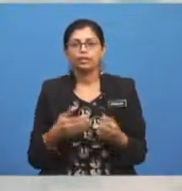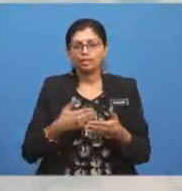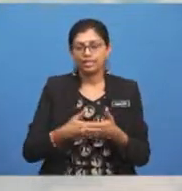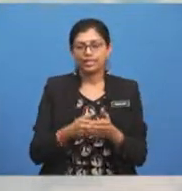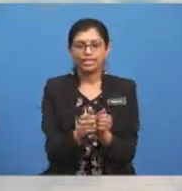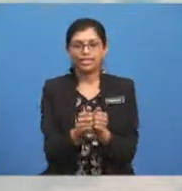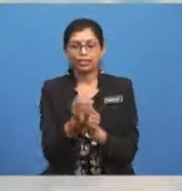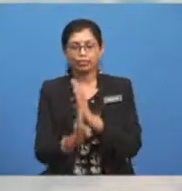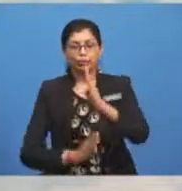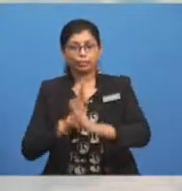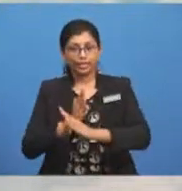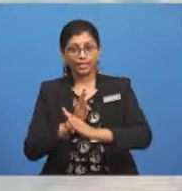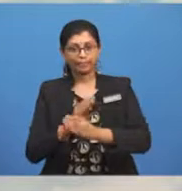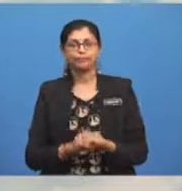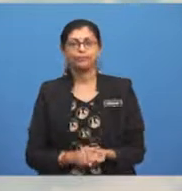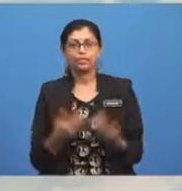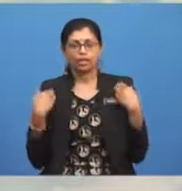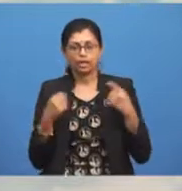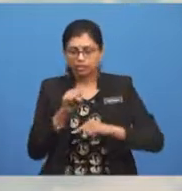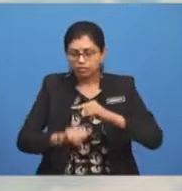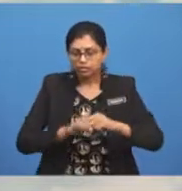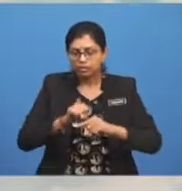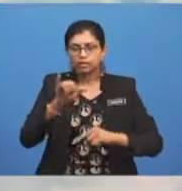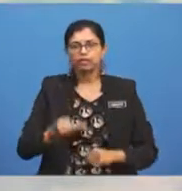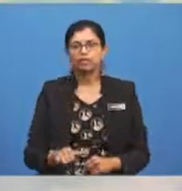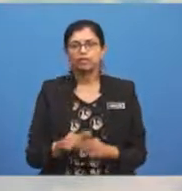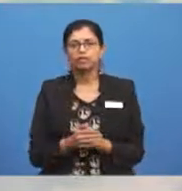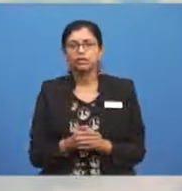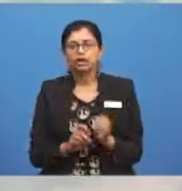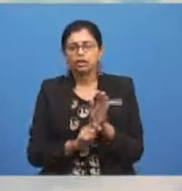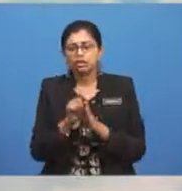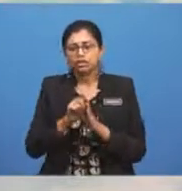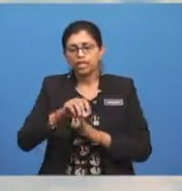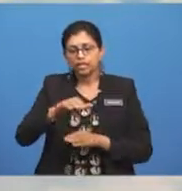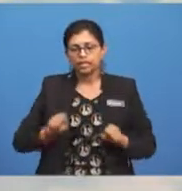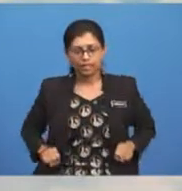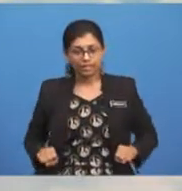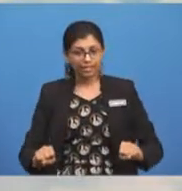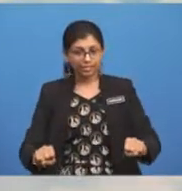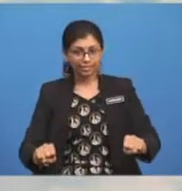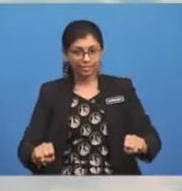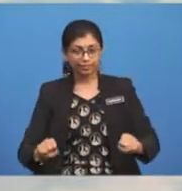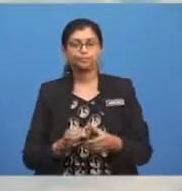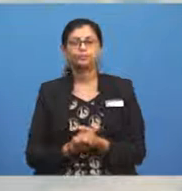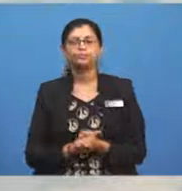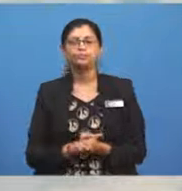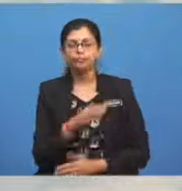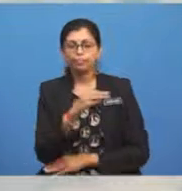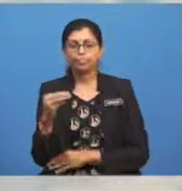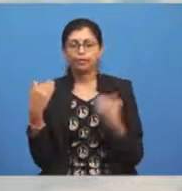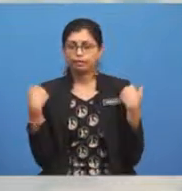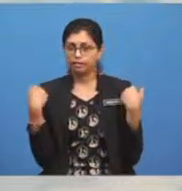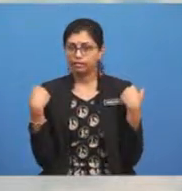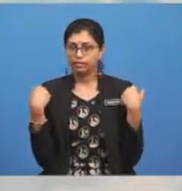bumi. Dan ada pula satelit yang mengorbit pada ketinggian yang sederhana. Dan ada pula satelit